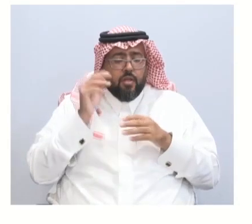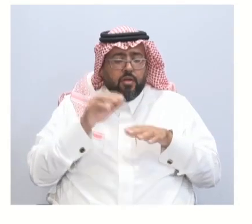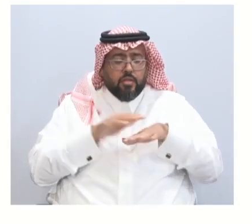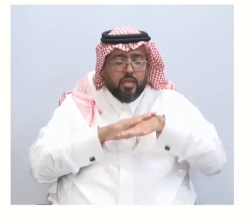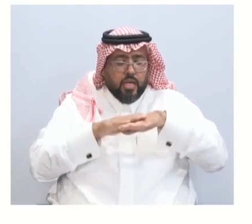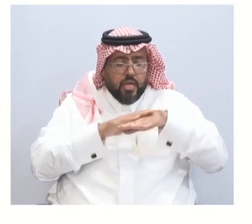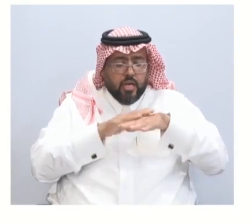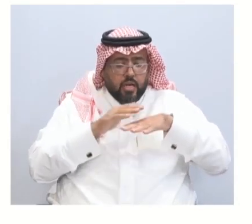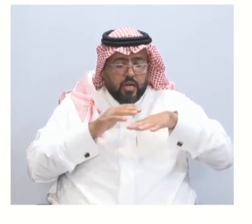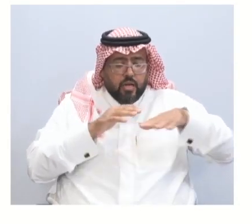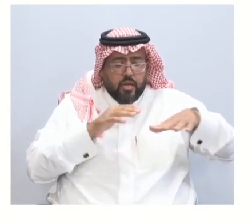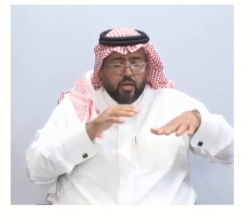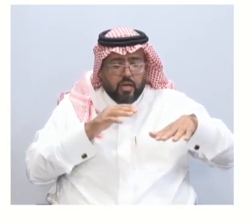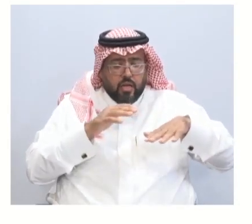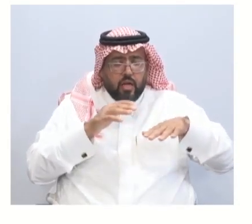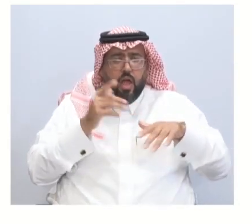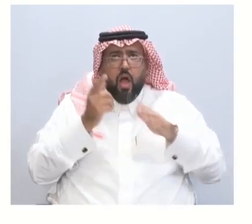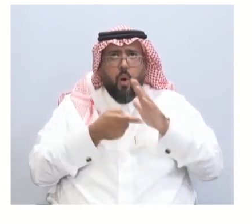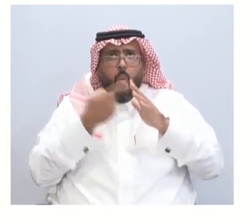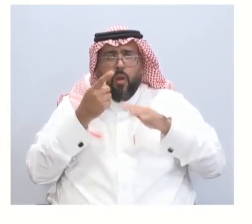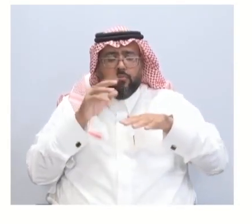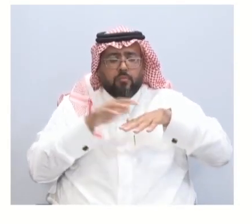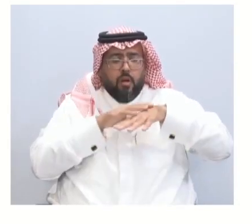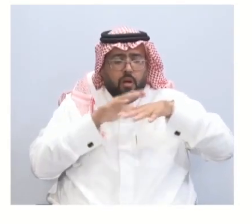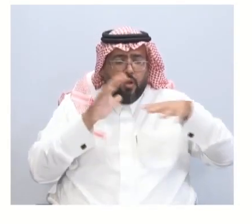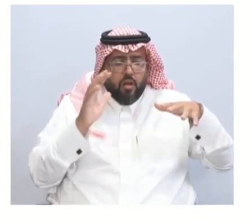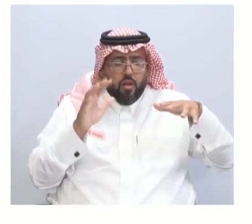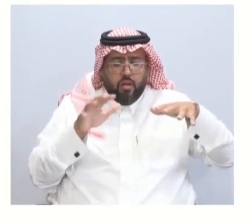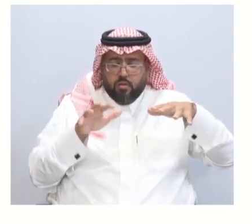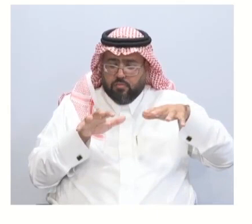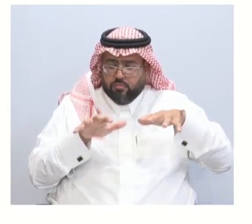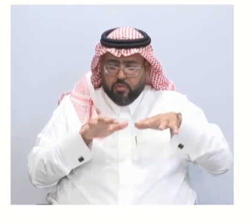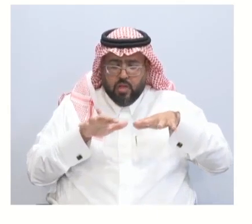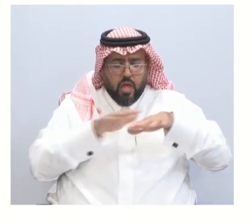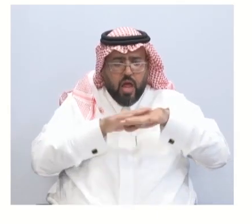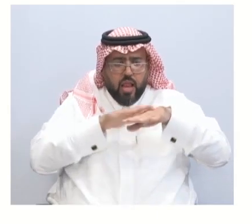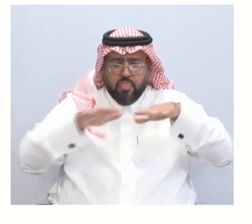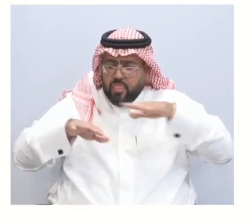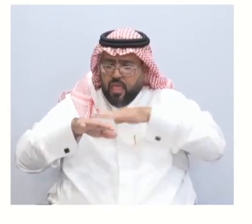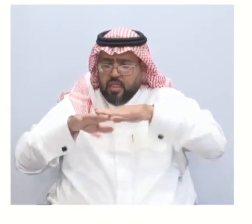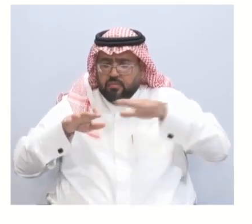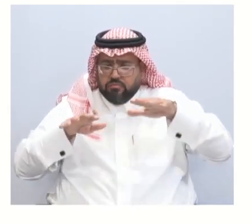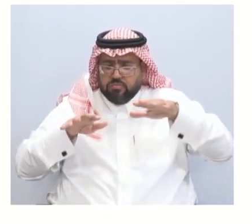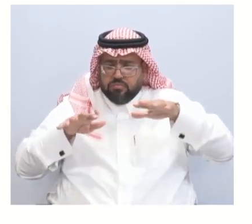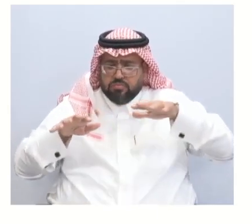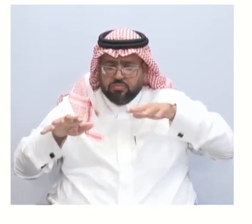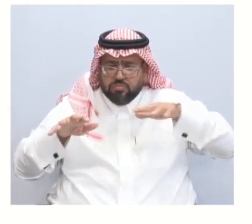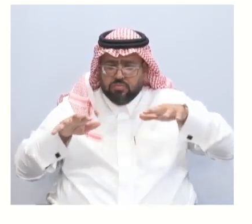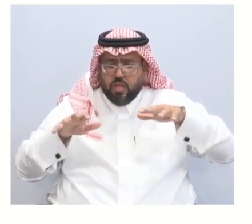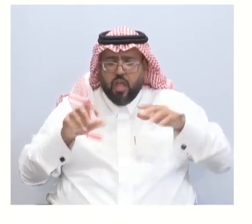القارات بالقبول في البدايه بعد ذلك تطرقنا الى مراجعه للمفردات وذكرنا